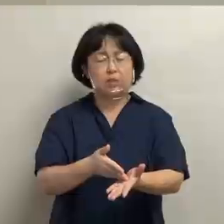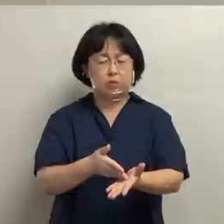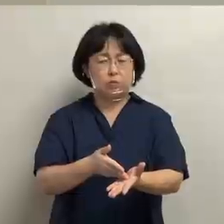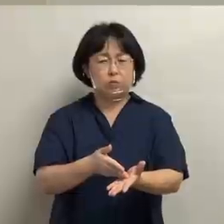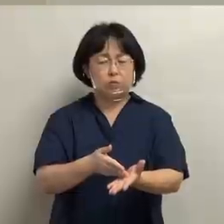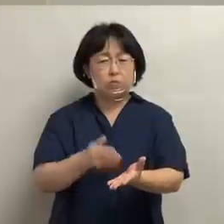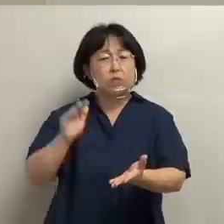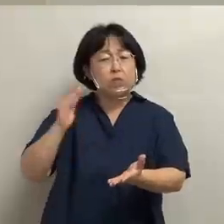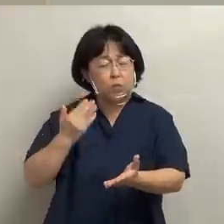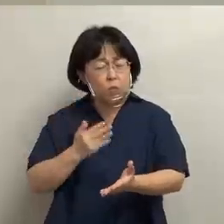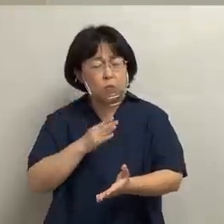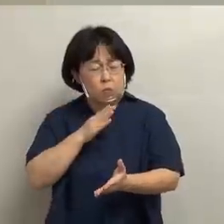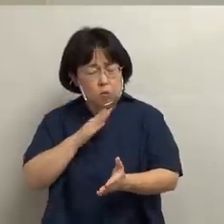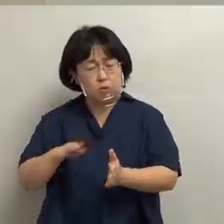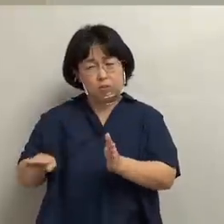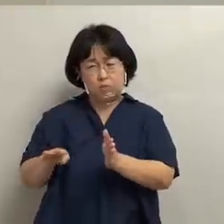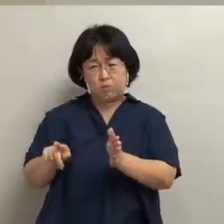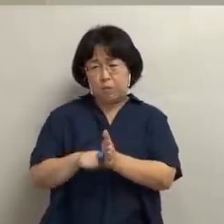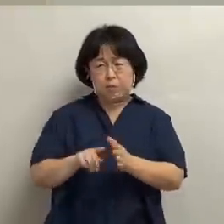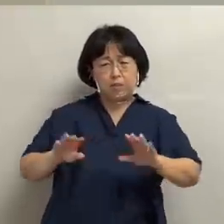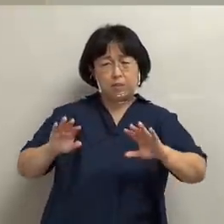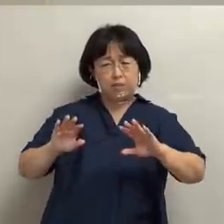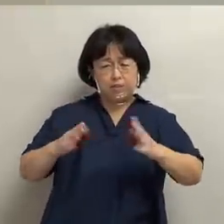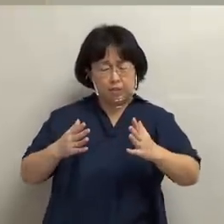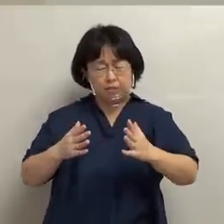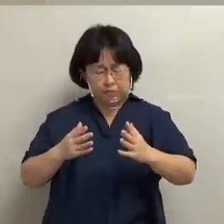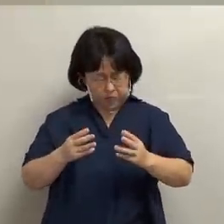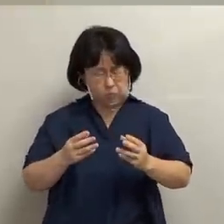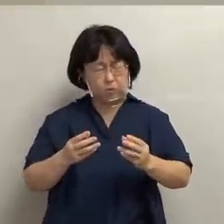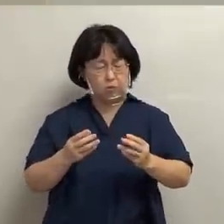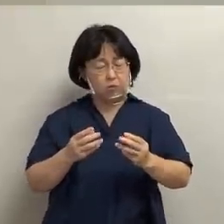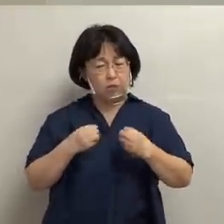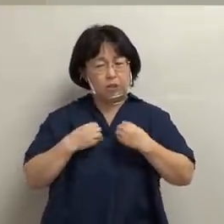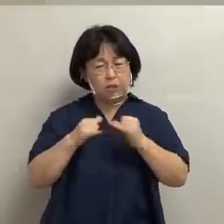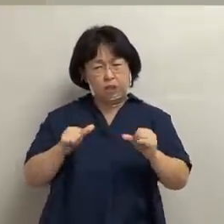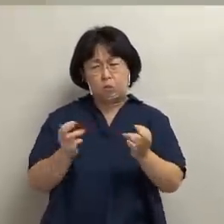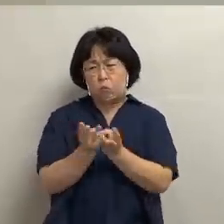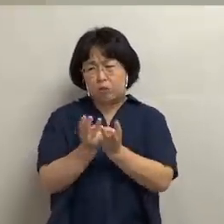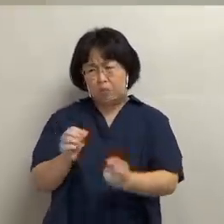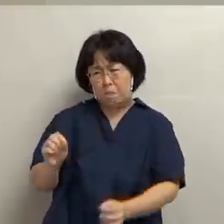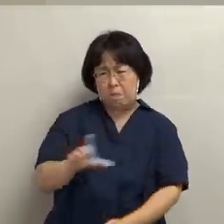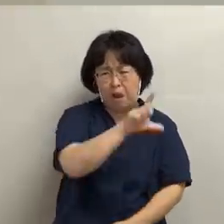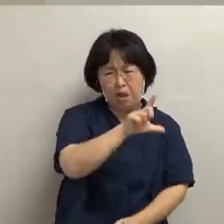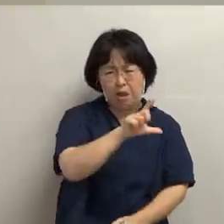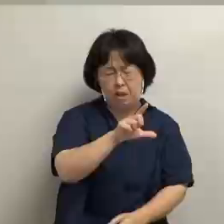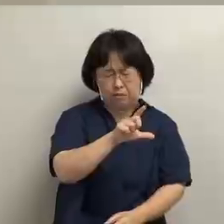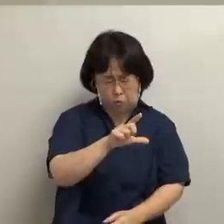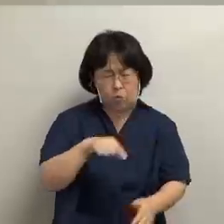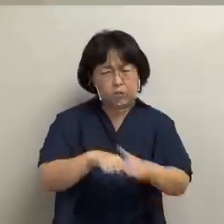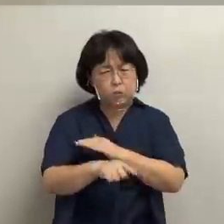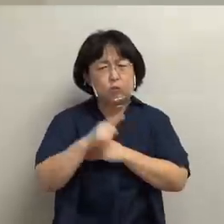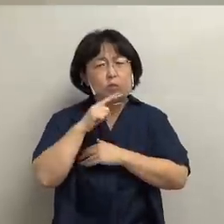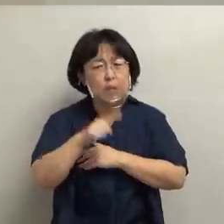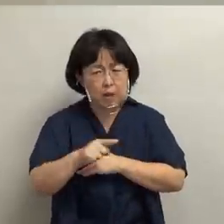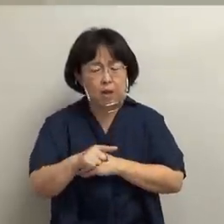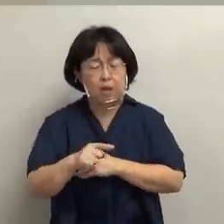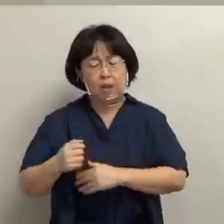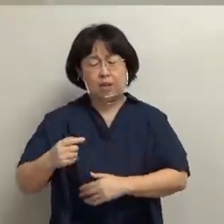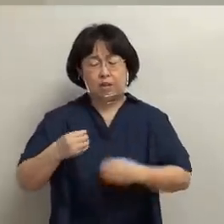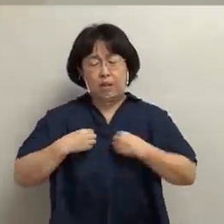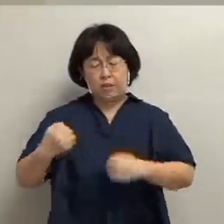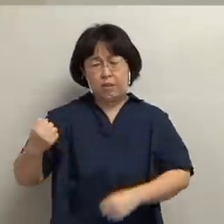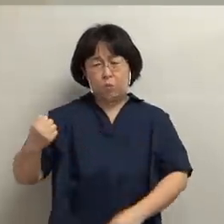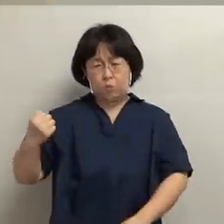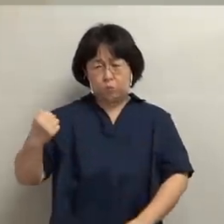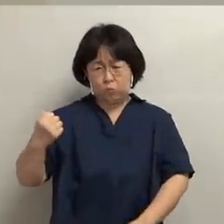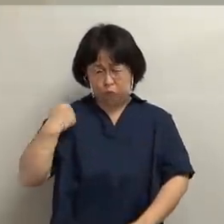これまでにないないペースで感染拡大が進んでいるこの大きな要因はやはりこの感染力の強いデルタ家具